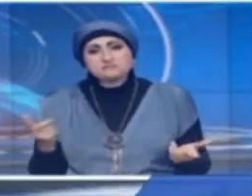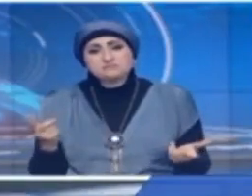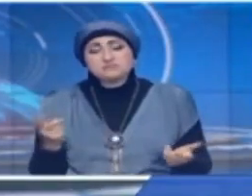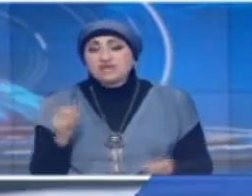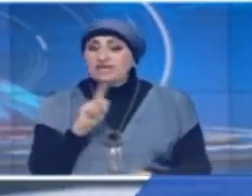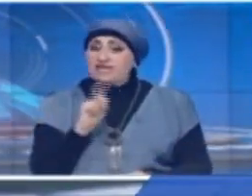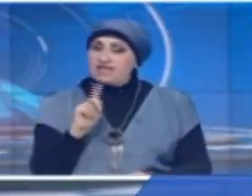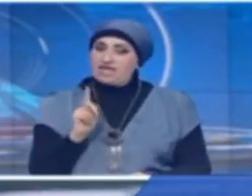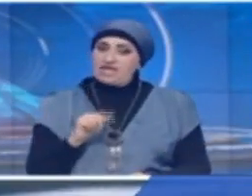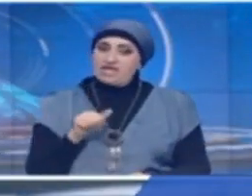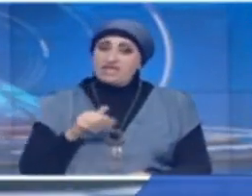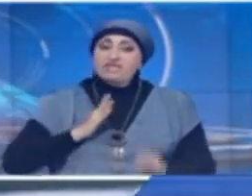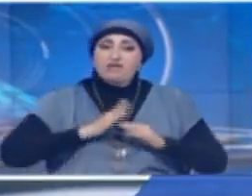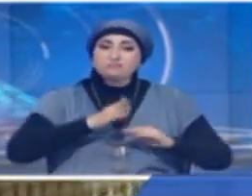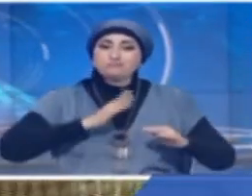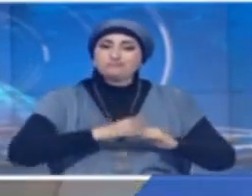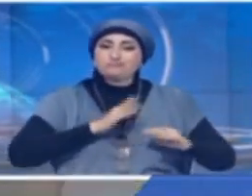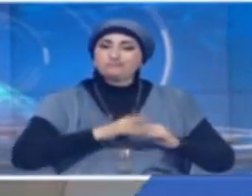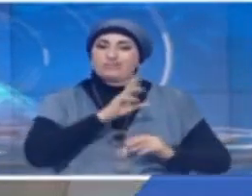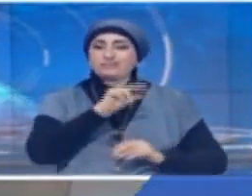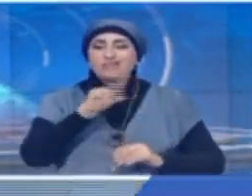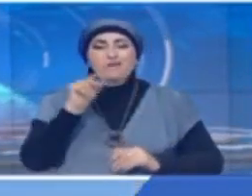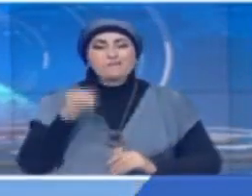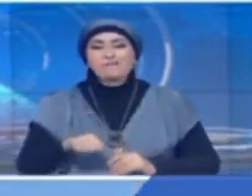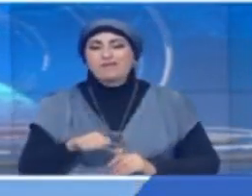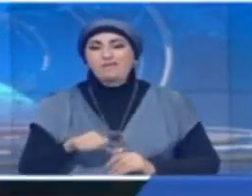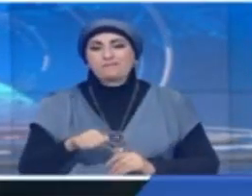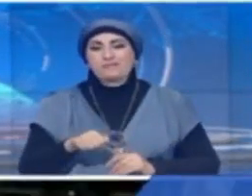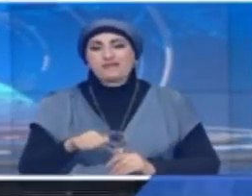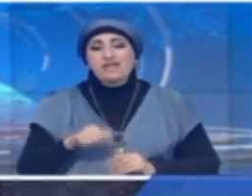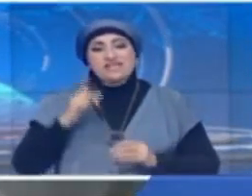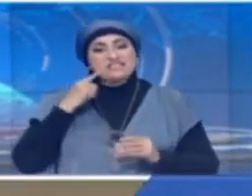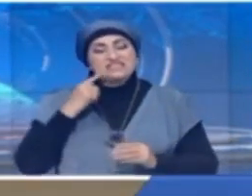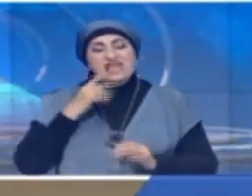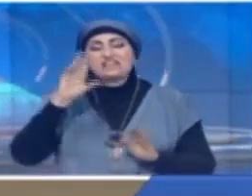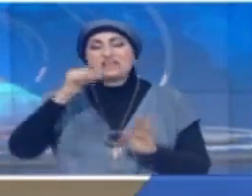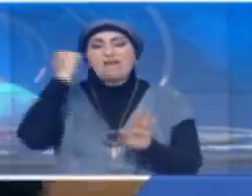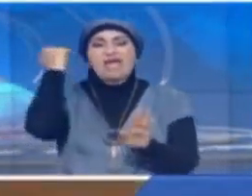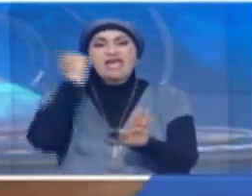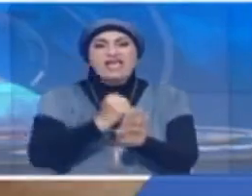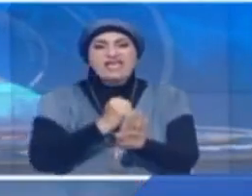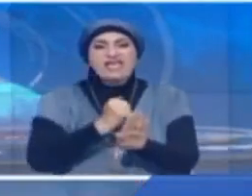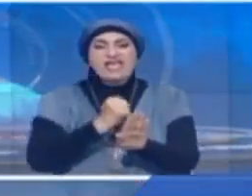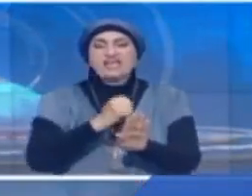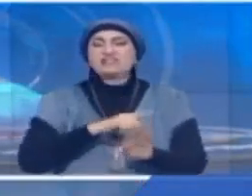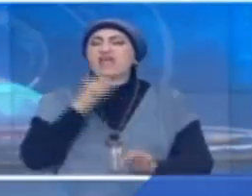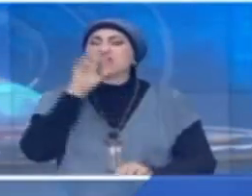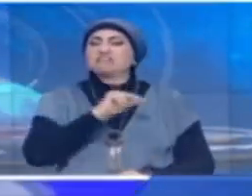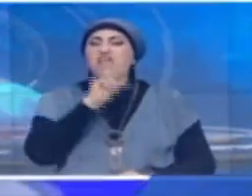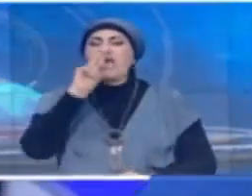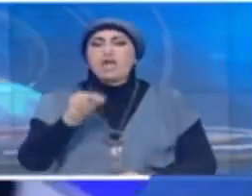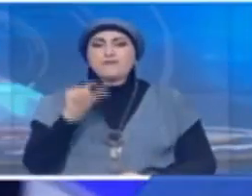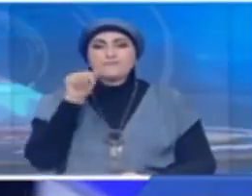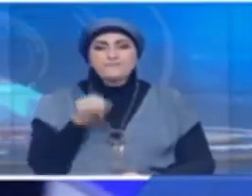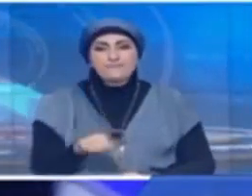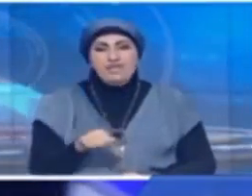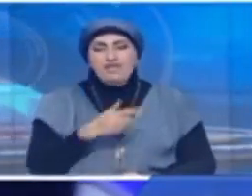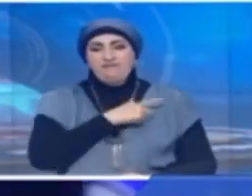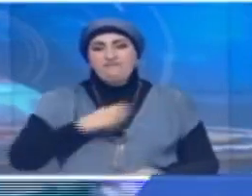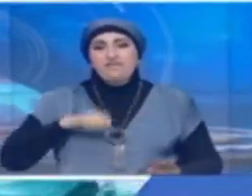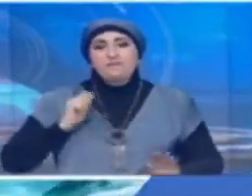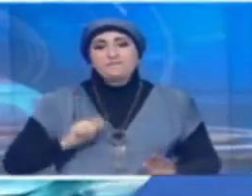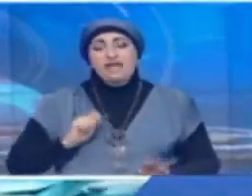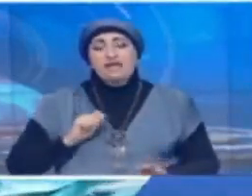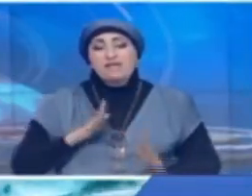أتفق مع حضرتك، هي جرائم، جرائم كمان تصل إلى حد الخيانة العظمى. وبالفعل هناك قضايا في المحاكم المصرية